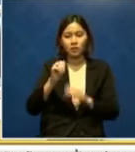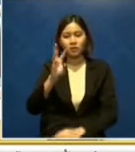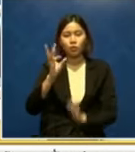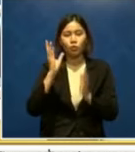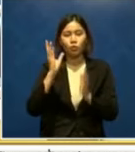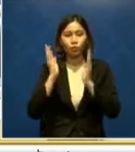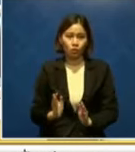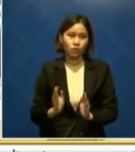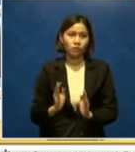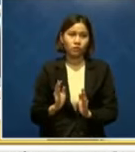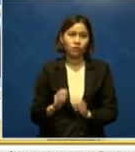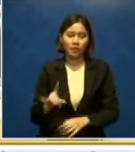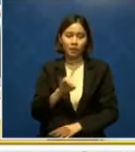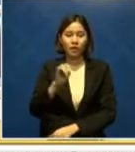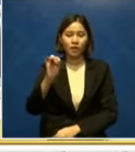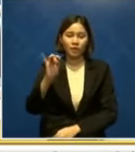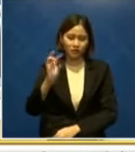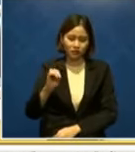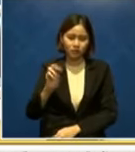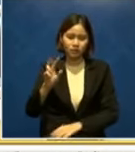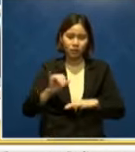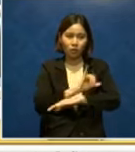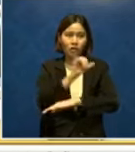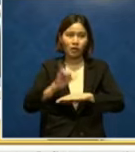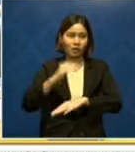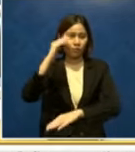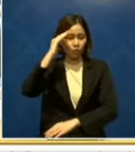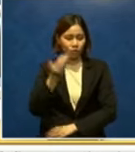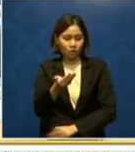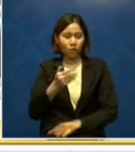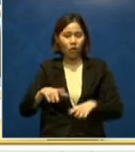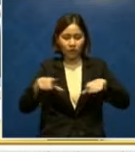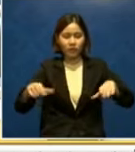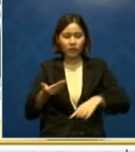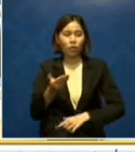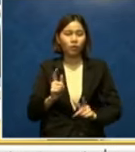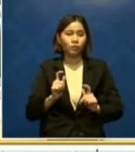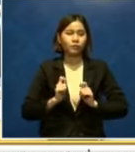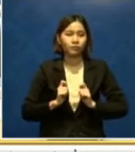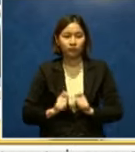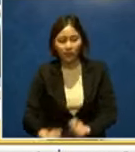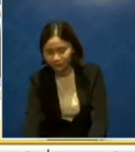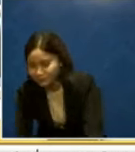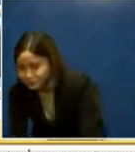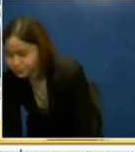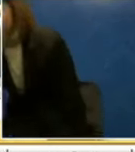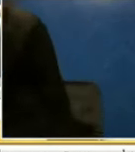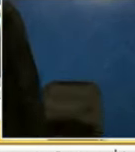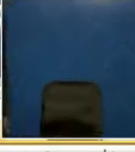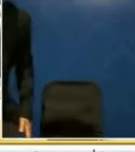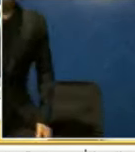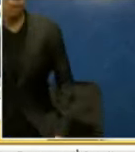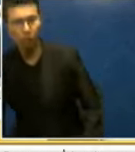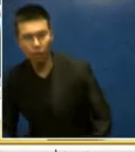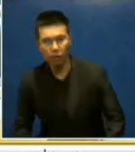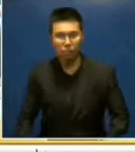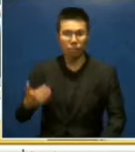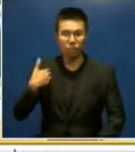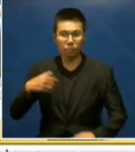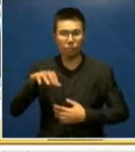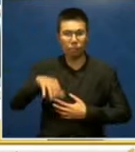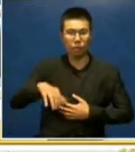872ไร่ที่กองทัพขอใช้พื้นที่อีกที่นึงก็คือที่